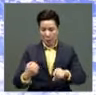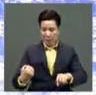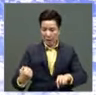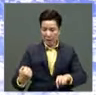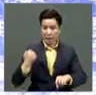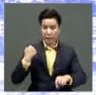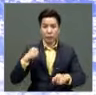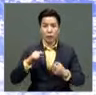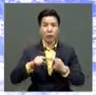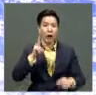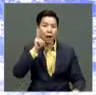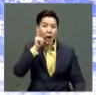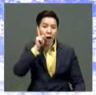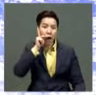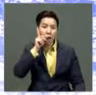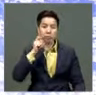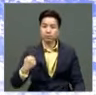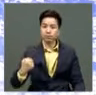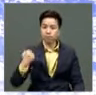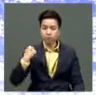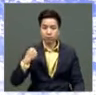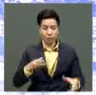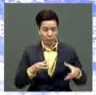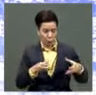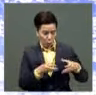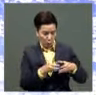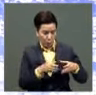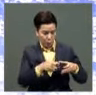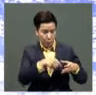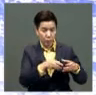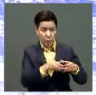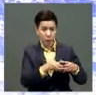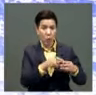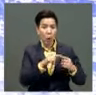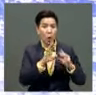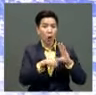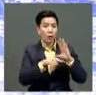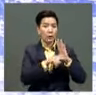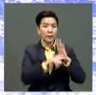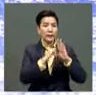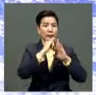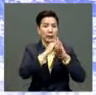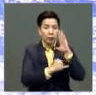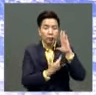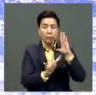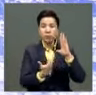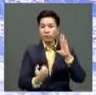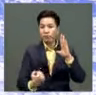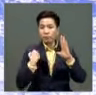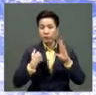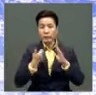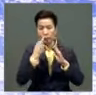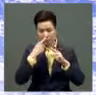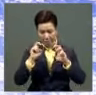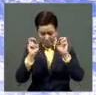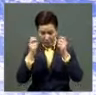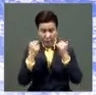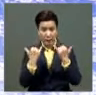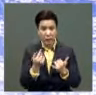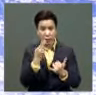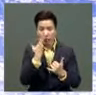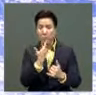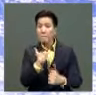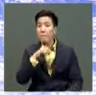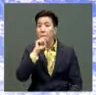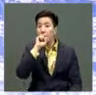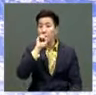างสื่อมวลชนเข้มแข็งของทางทีมพื้นที่นะครับที่แม้จะมีประเด็นอย่างนี้ต้องเรียนบ